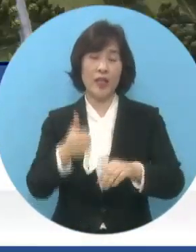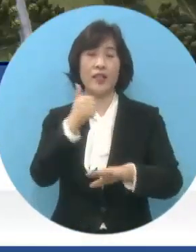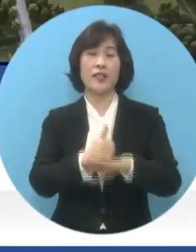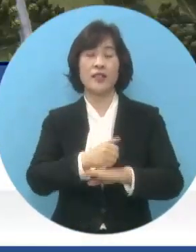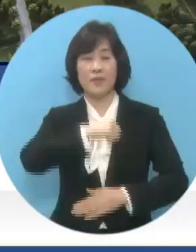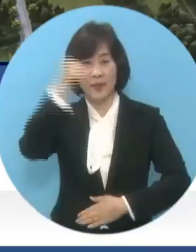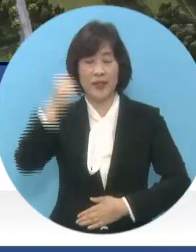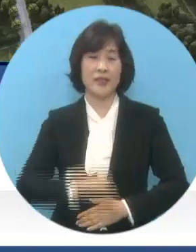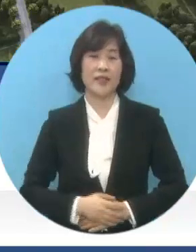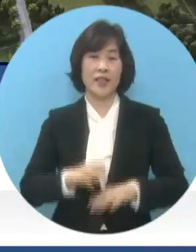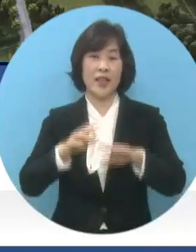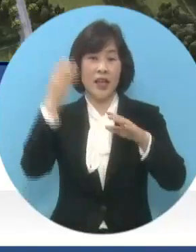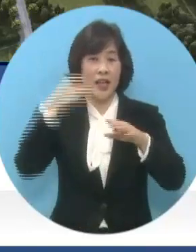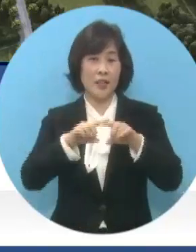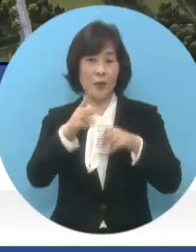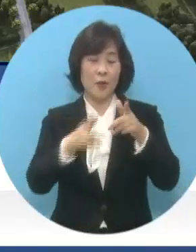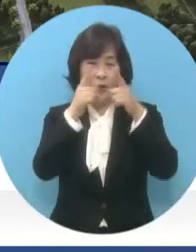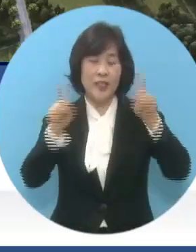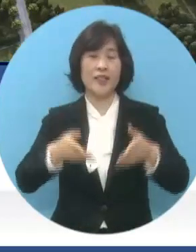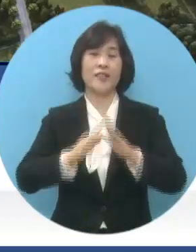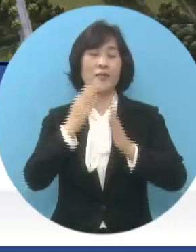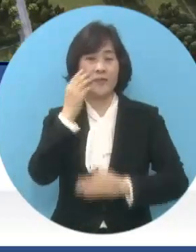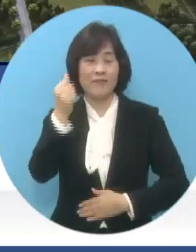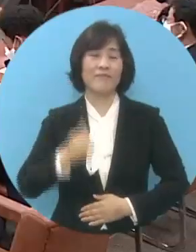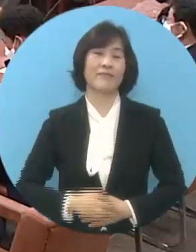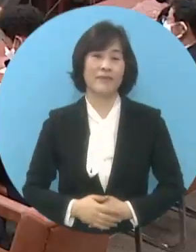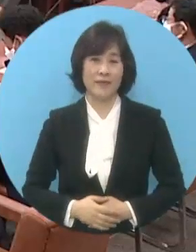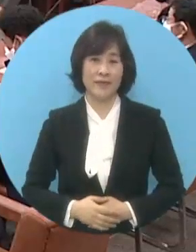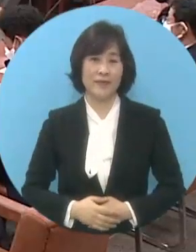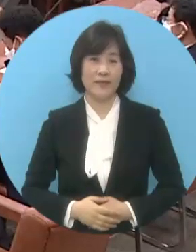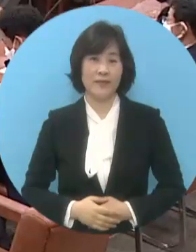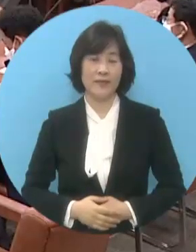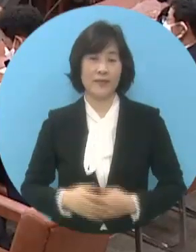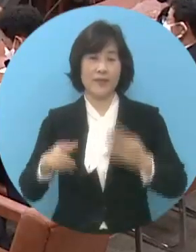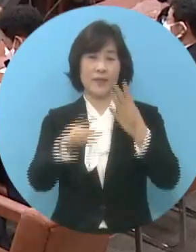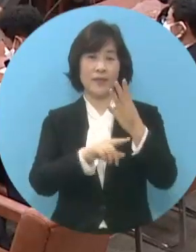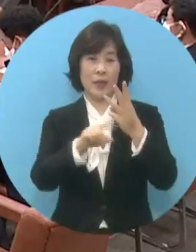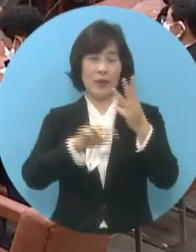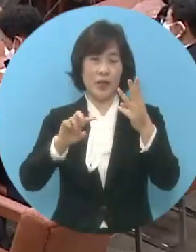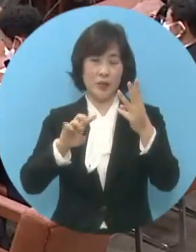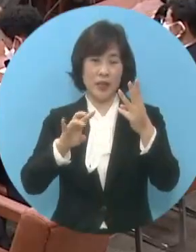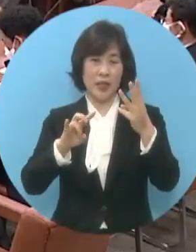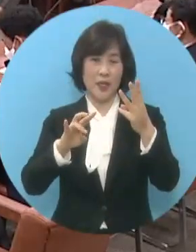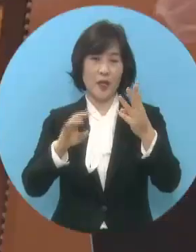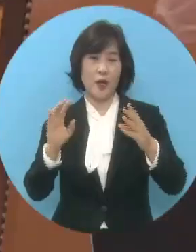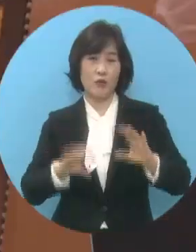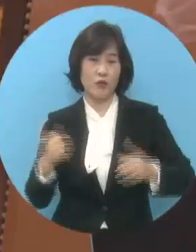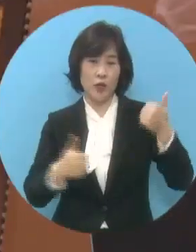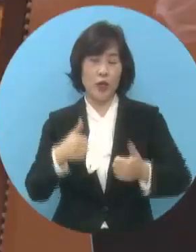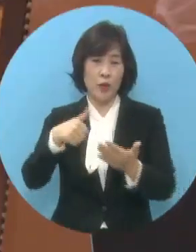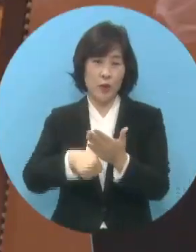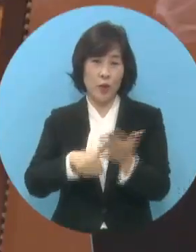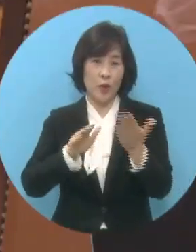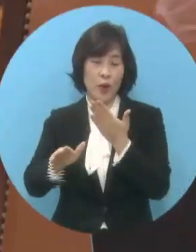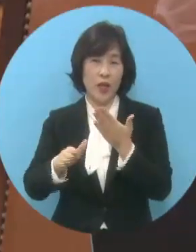처리돼 한전공대 설립에 탄력이 붙었습니다. 지난 24일 국회 본회의 표결을 거쳐 특별법이